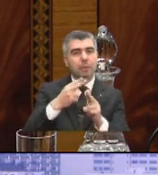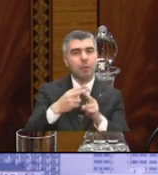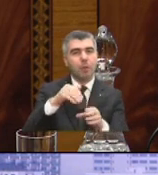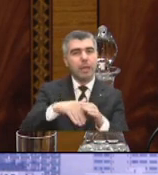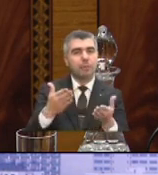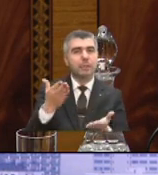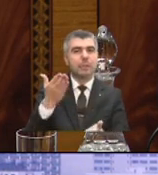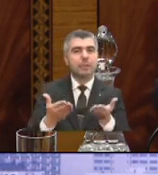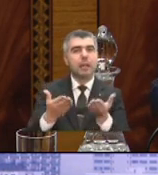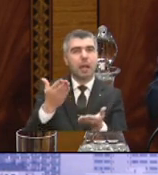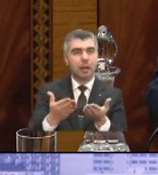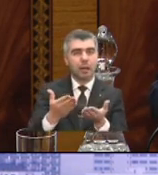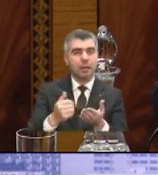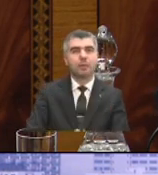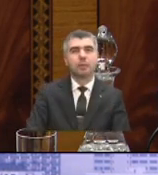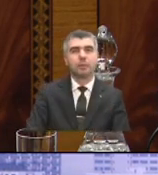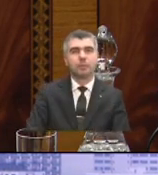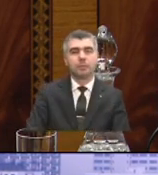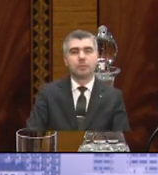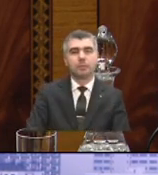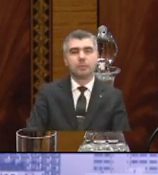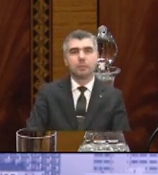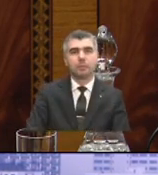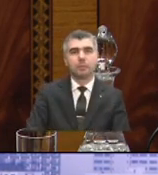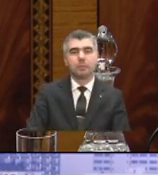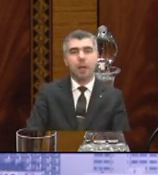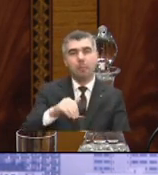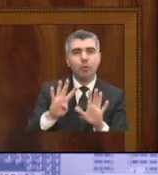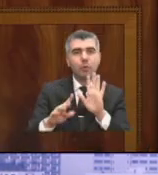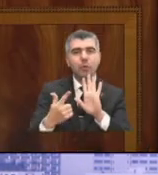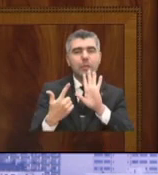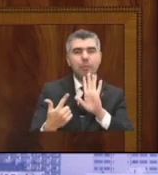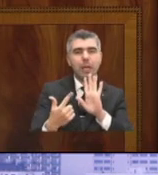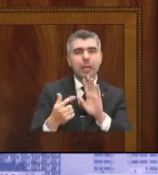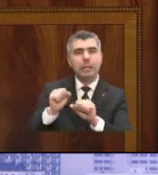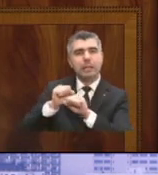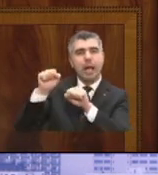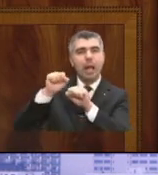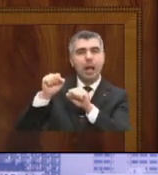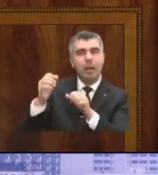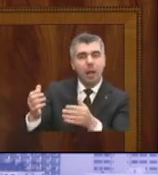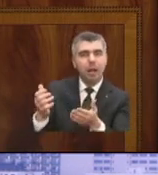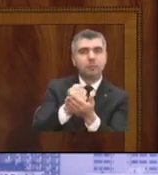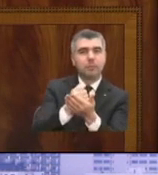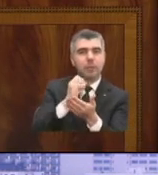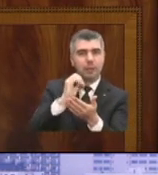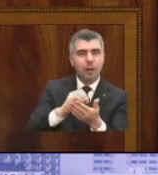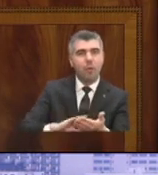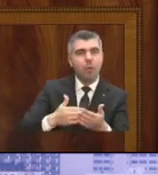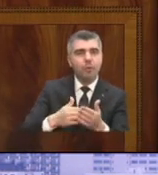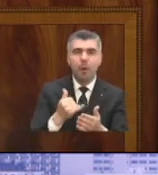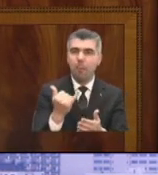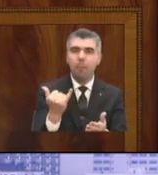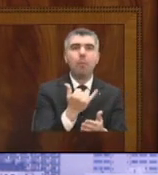الغياب مثلا ظاهره الغياب لماذا سجل غياب مستشارين